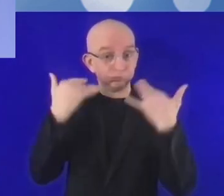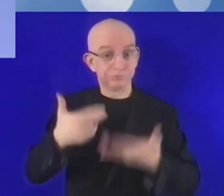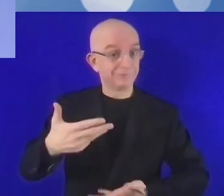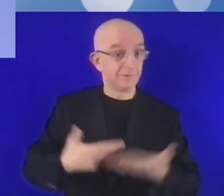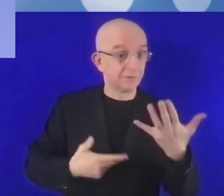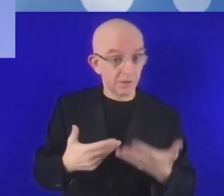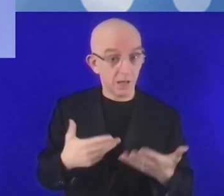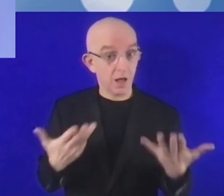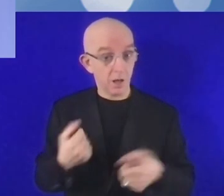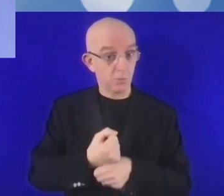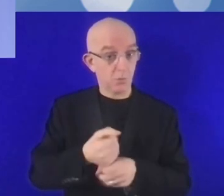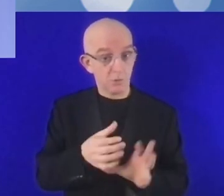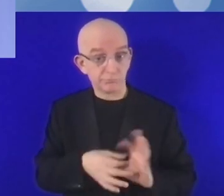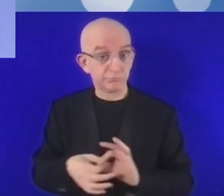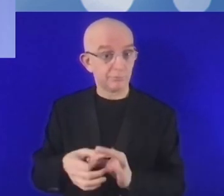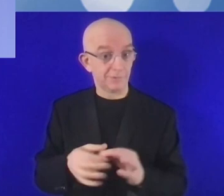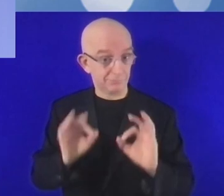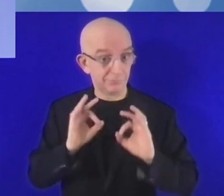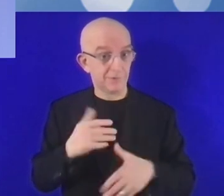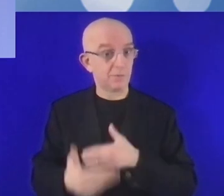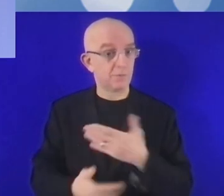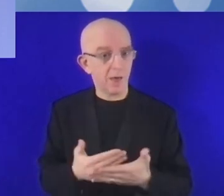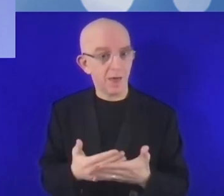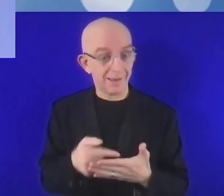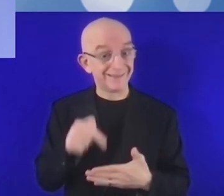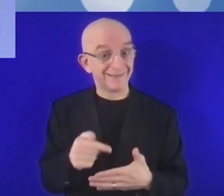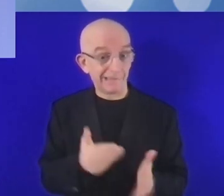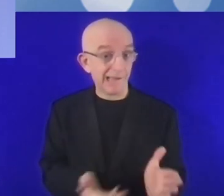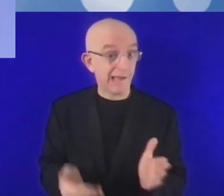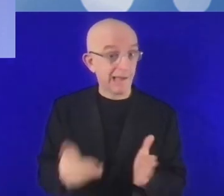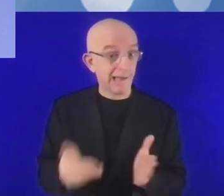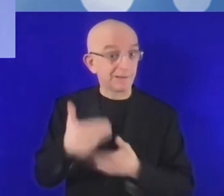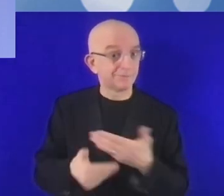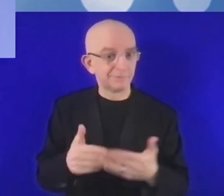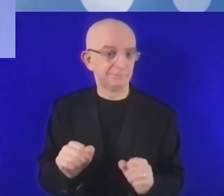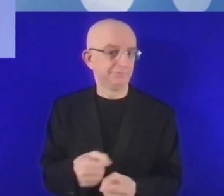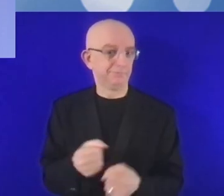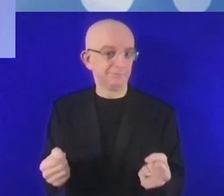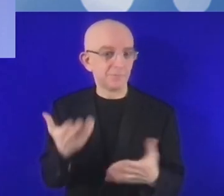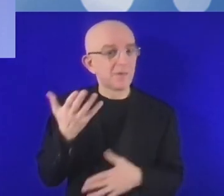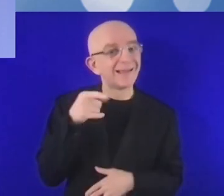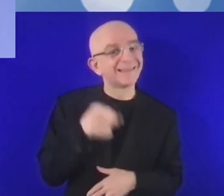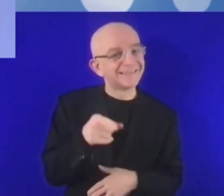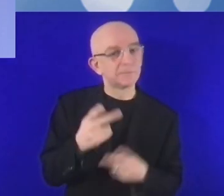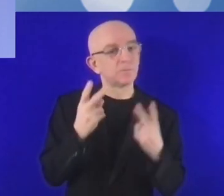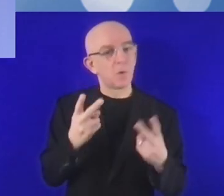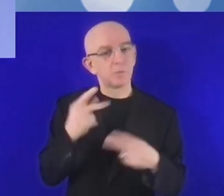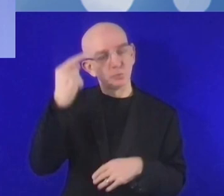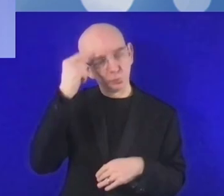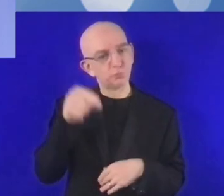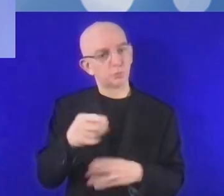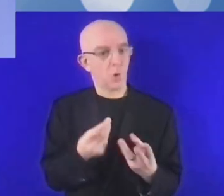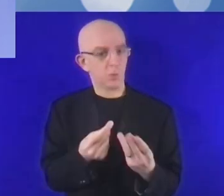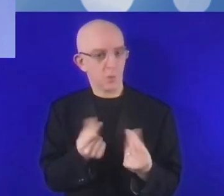по дороге потерялся. Еще раз. Мы должны подчеркивать качество, ценности и этика. Это